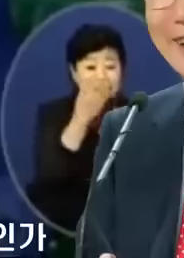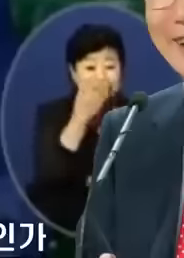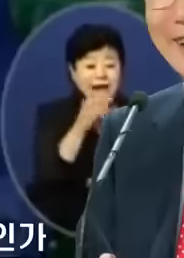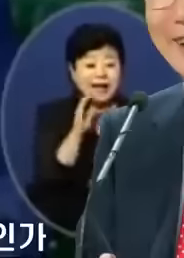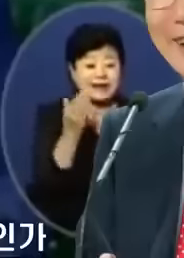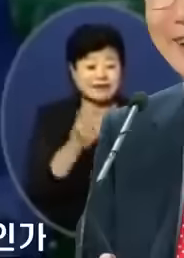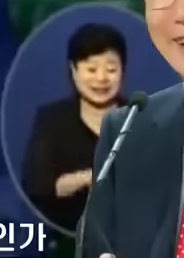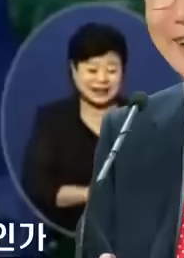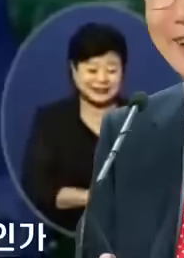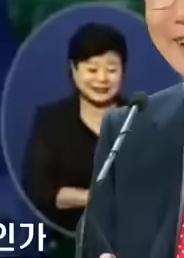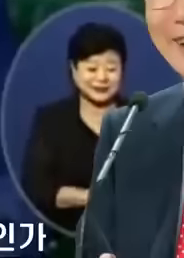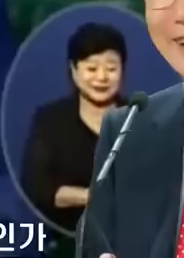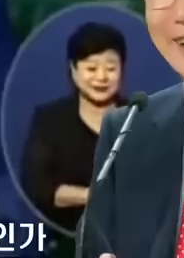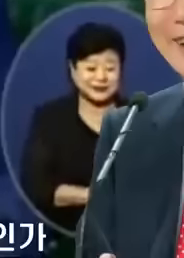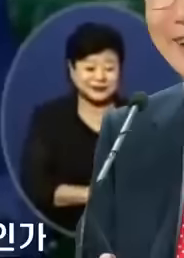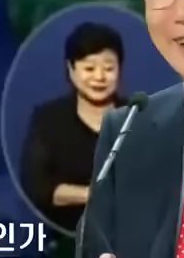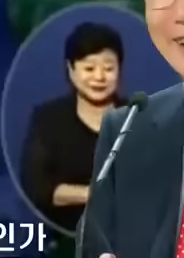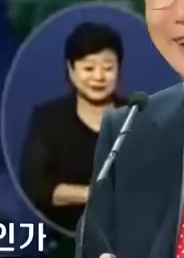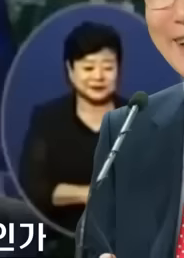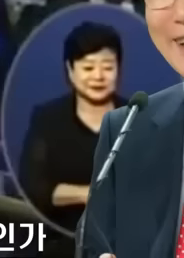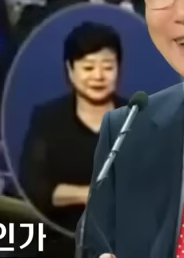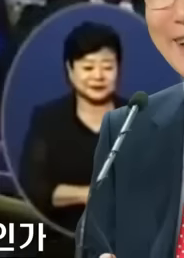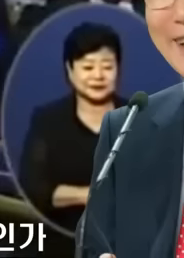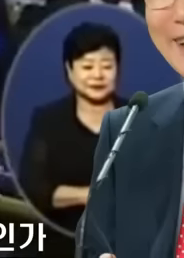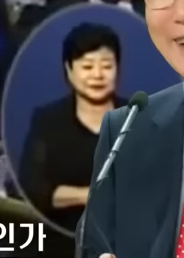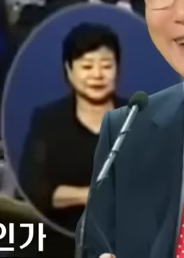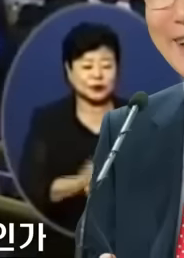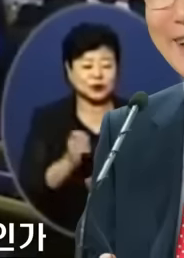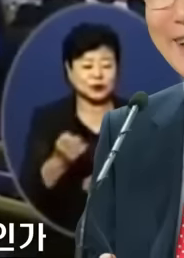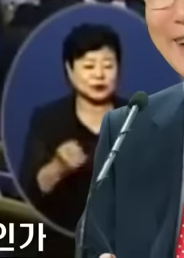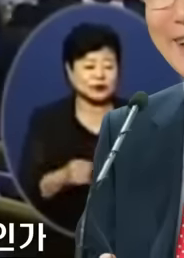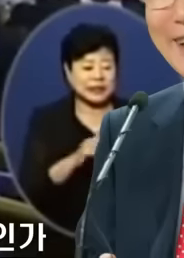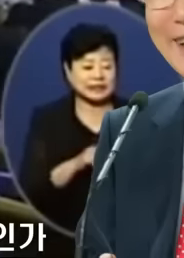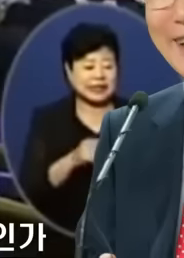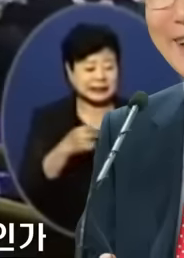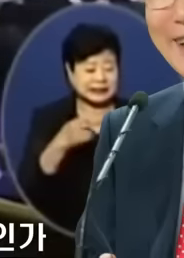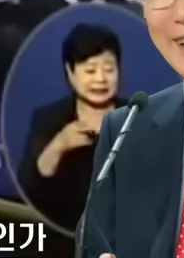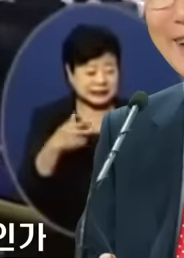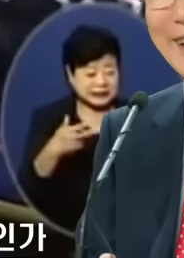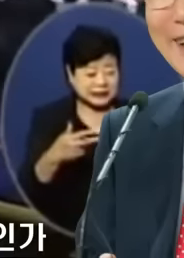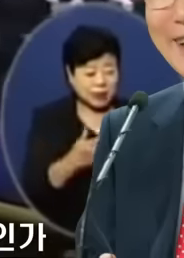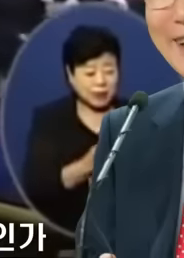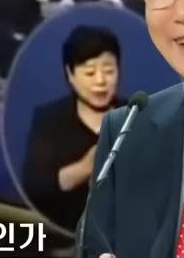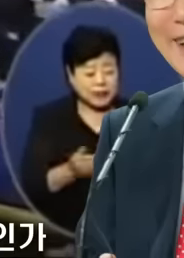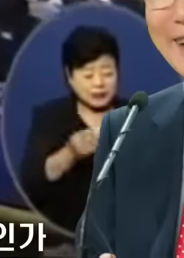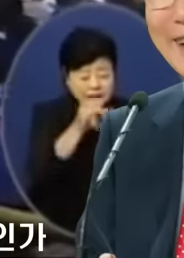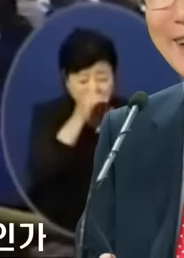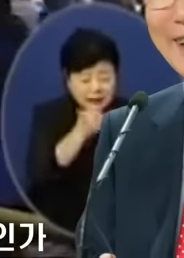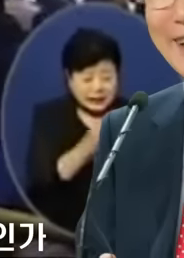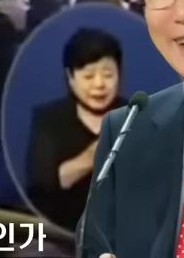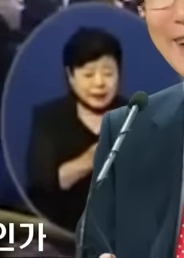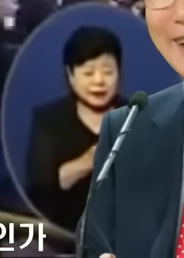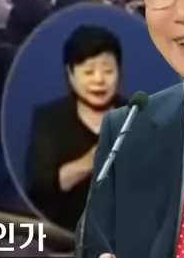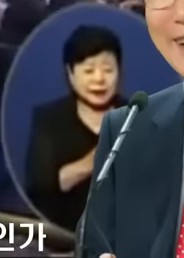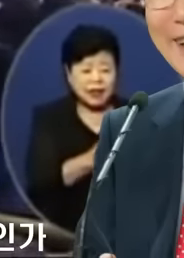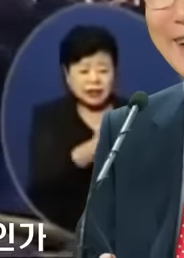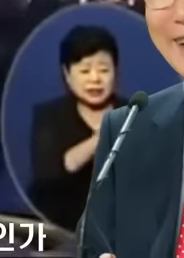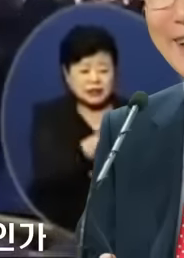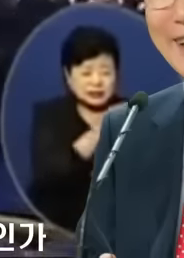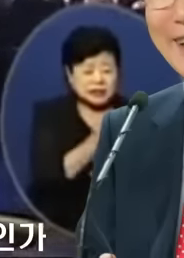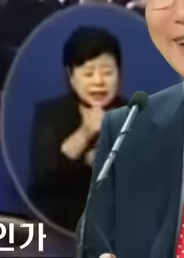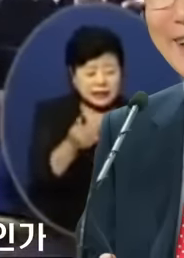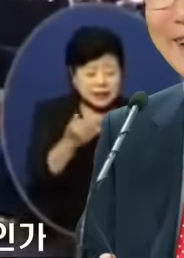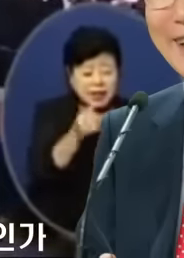있게 되는 것입니다. 고린도후서 4장 7절로 10절에 우리가 이 보배를 질그릇에서 가졌으니 이는 심히 큰